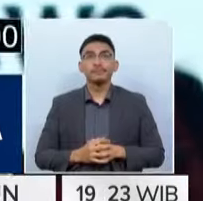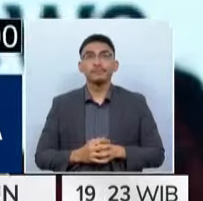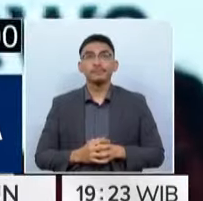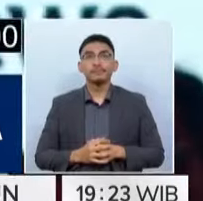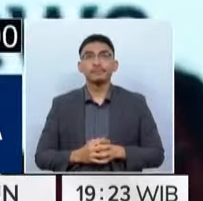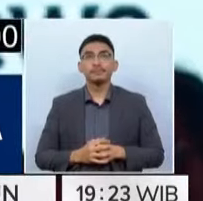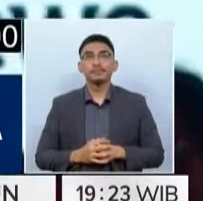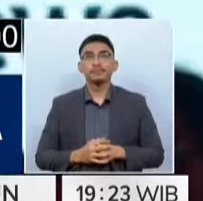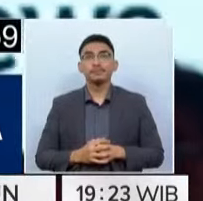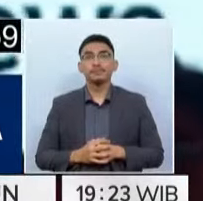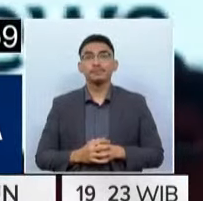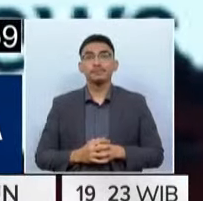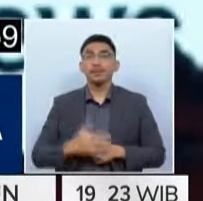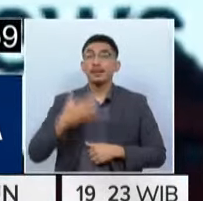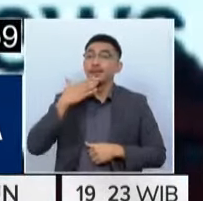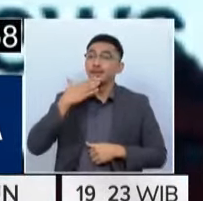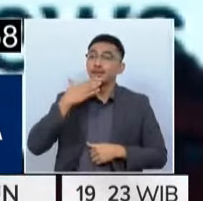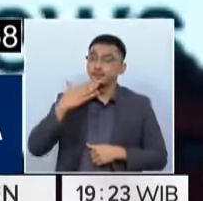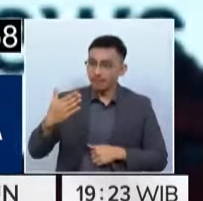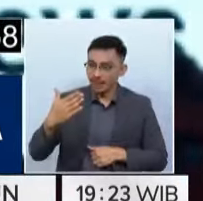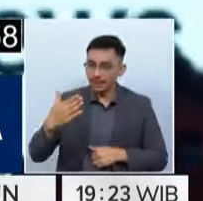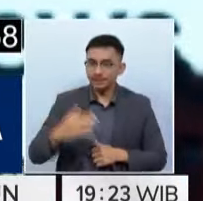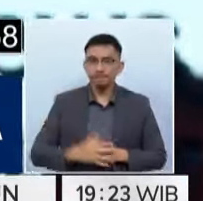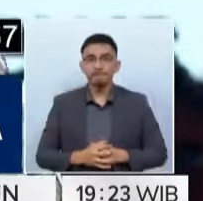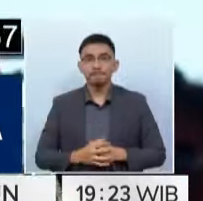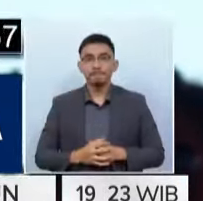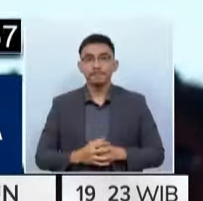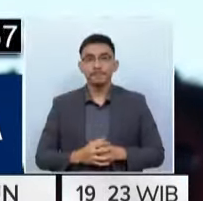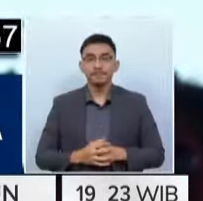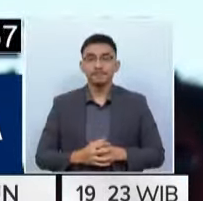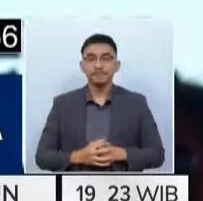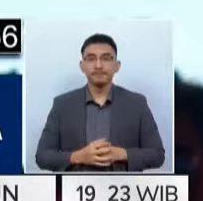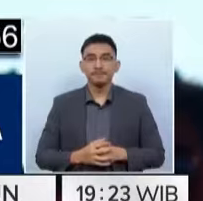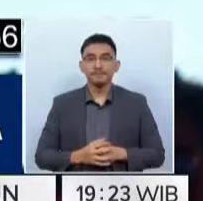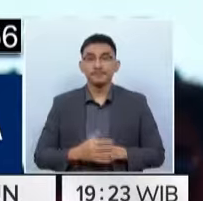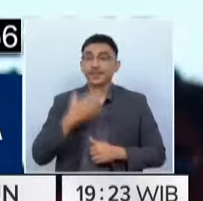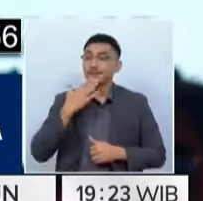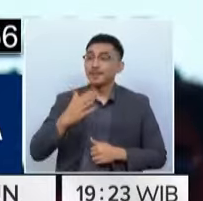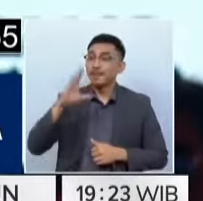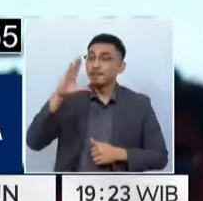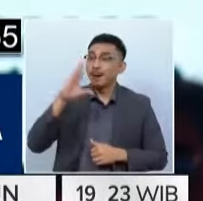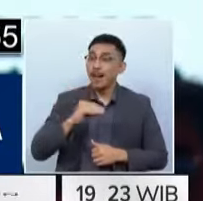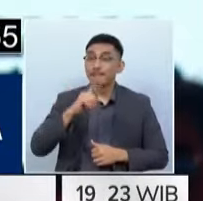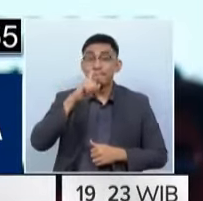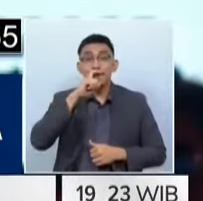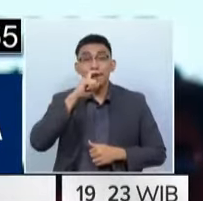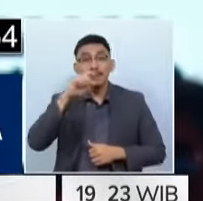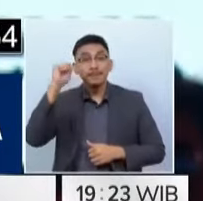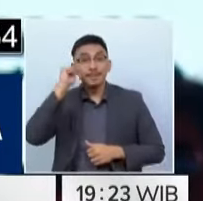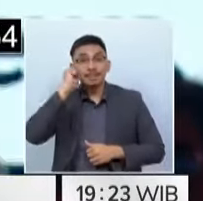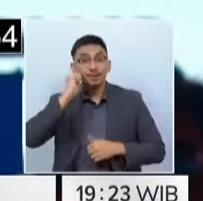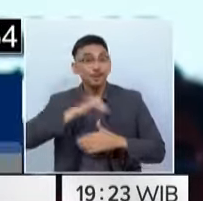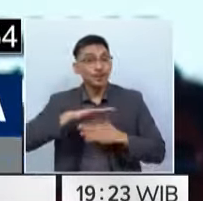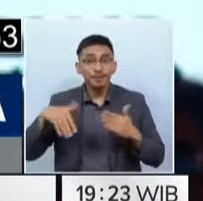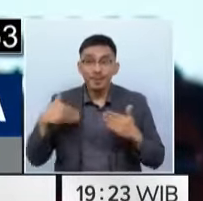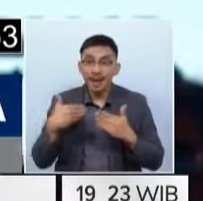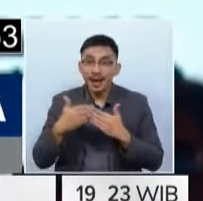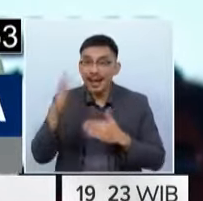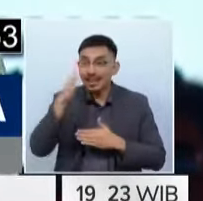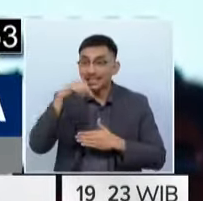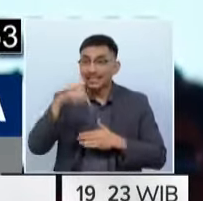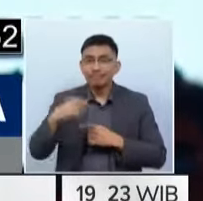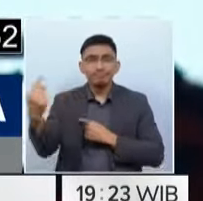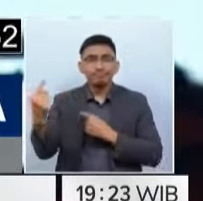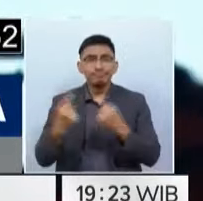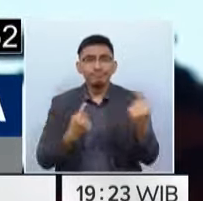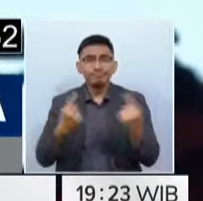berbicara Terima kasih selamat malam Bapak Ibu sekalian yang hari ini hadir di studio dan